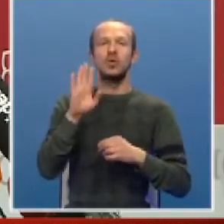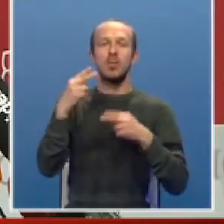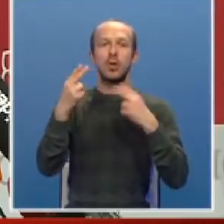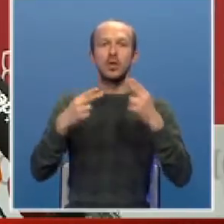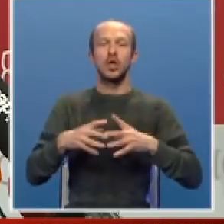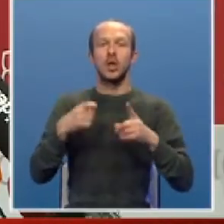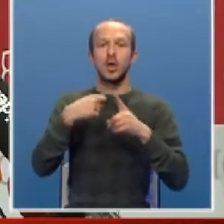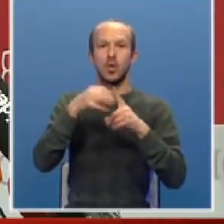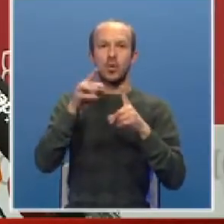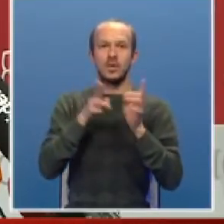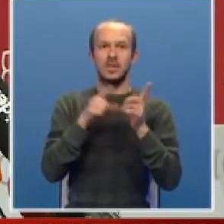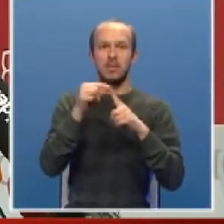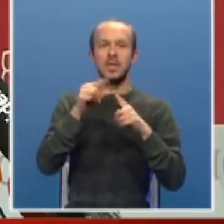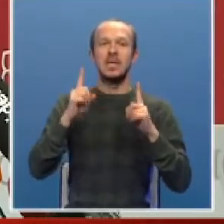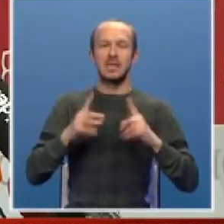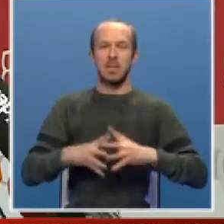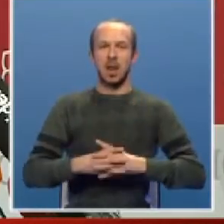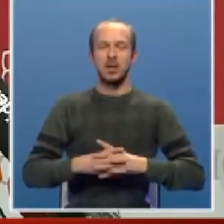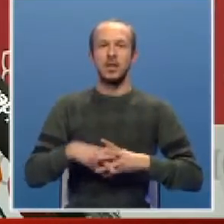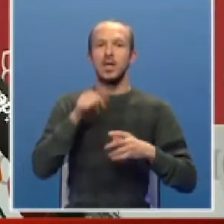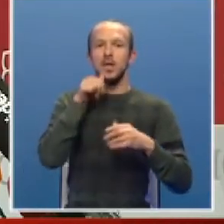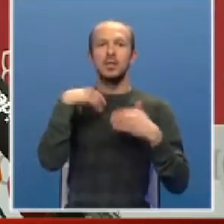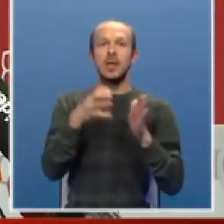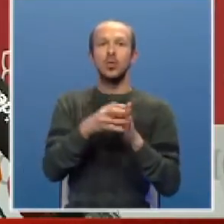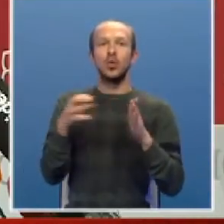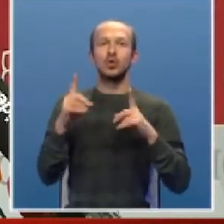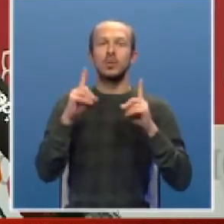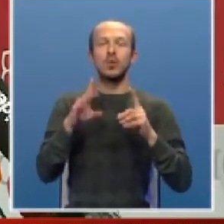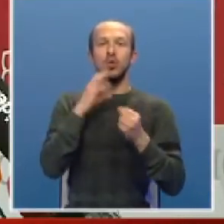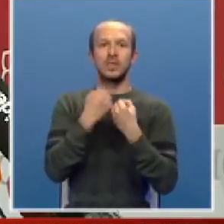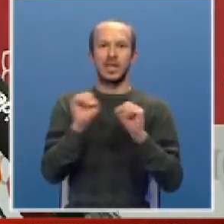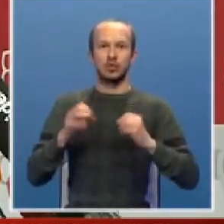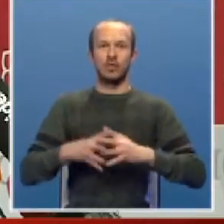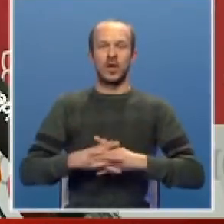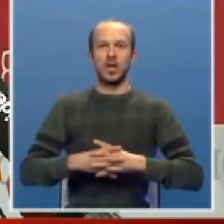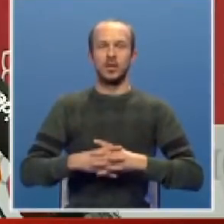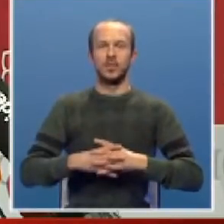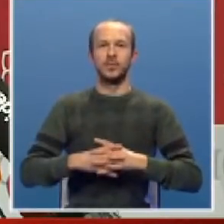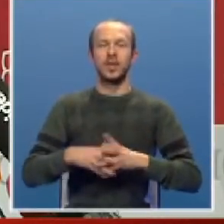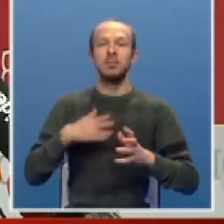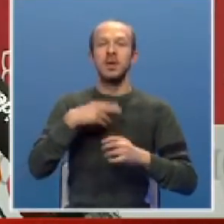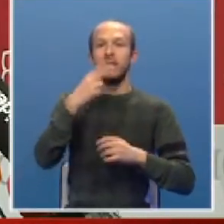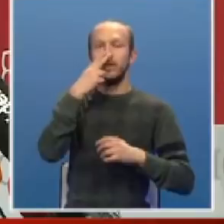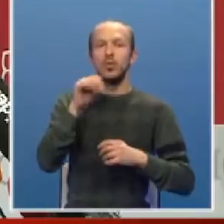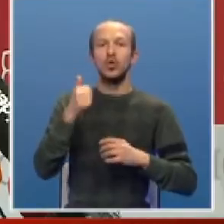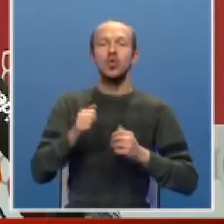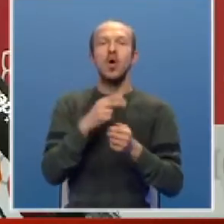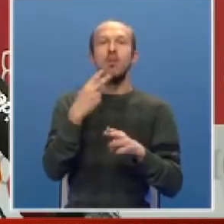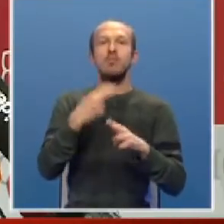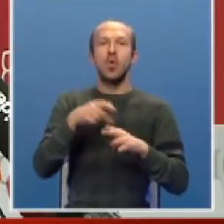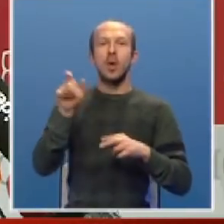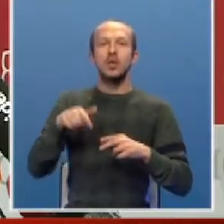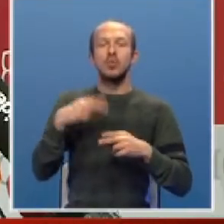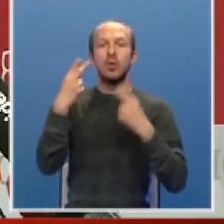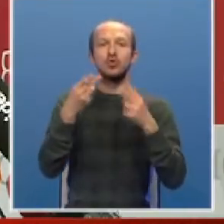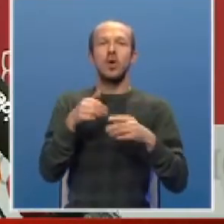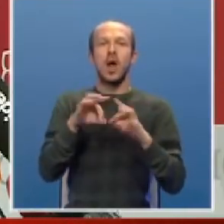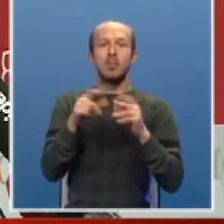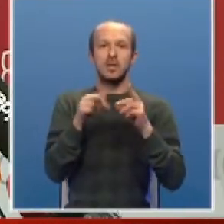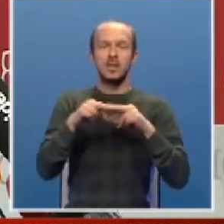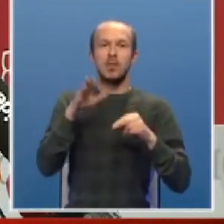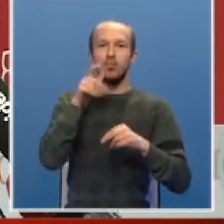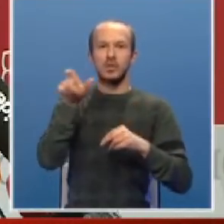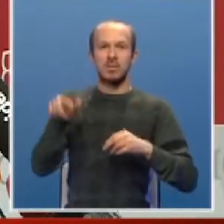politički koncept stabilan i da daje dugoročnu stabilnost Bosni i Hercegovini. Mi vidimo jednu bolesnu političku ambiciju